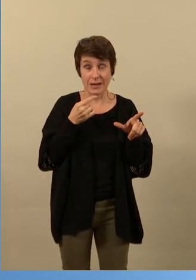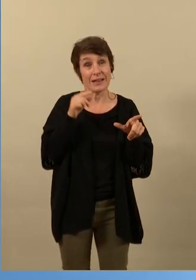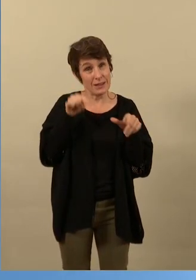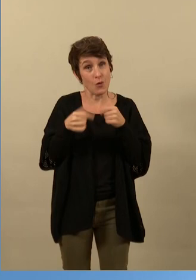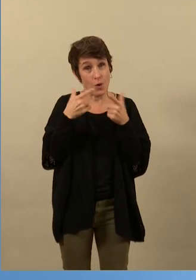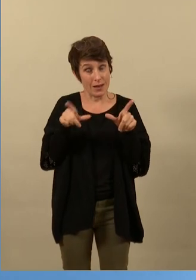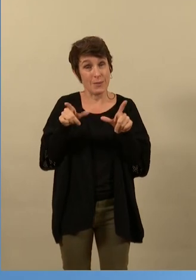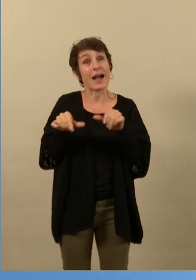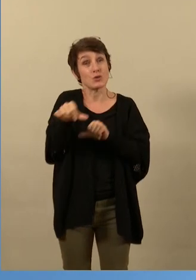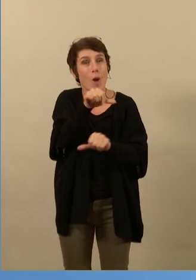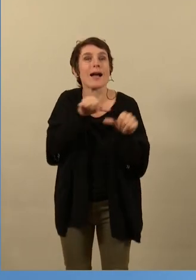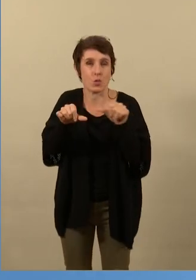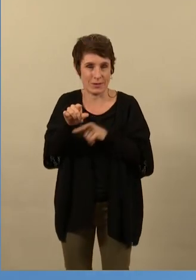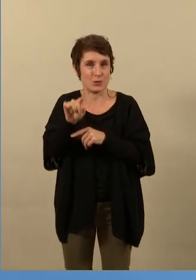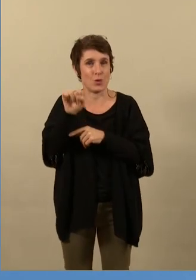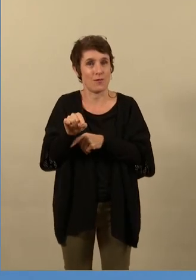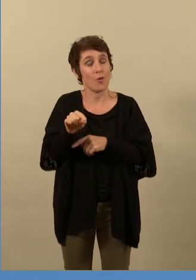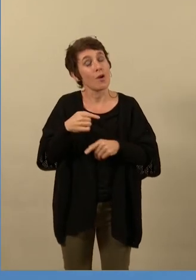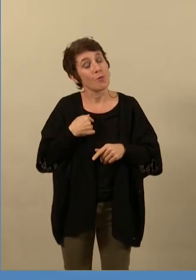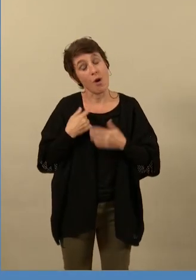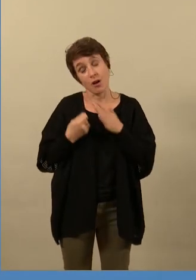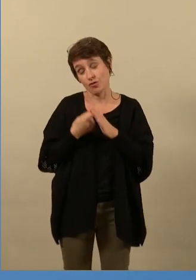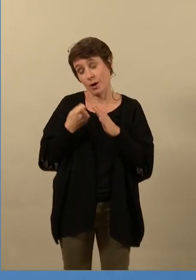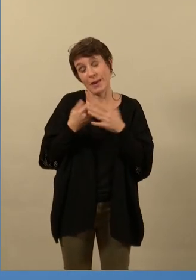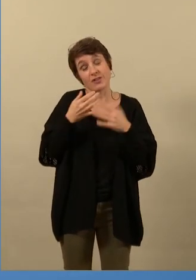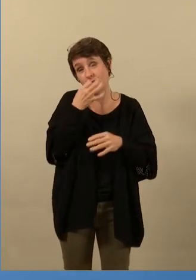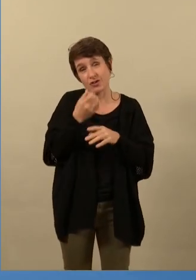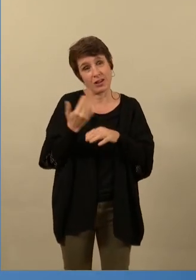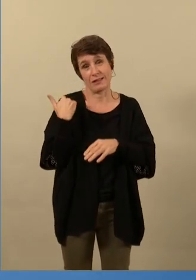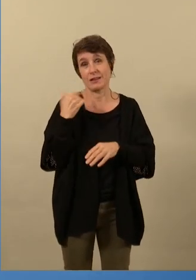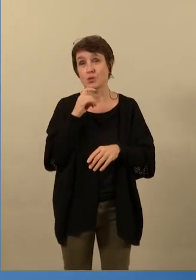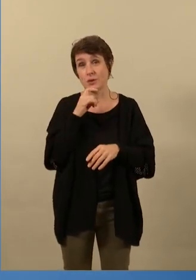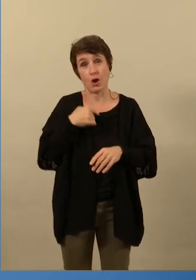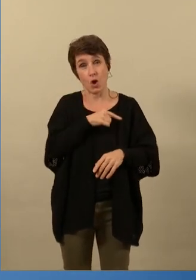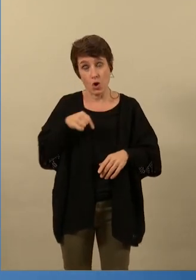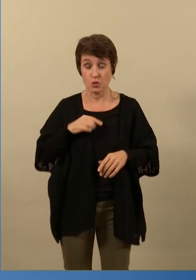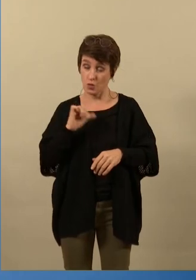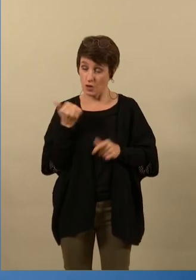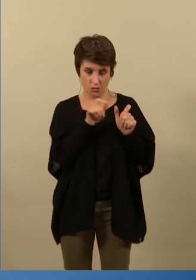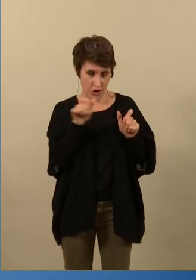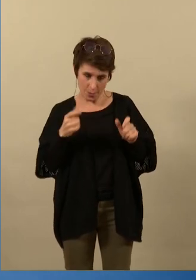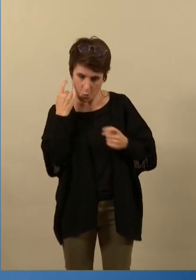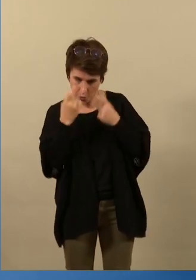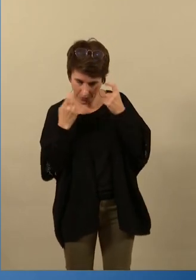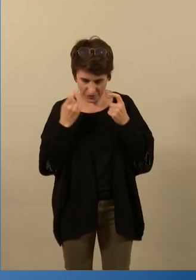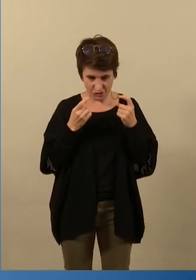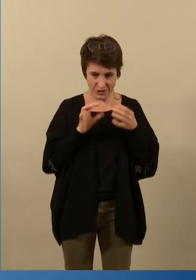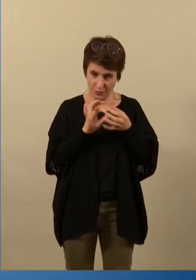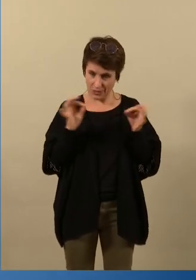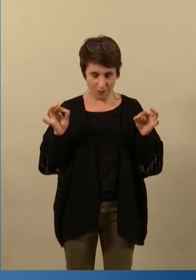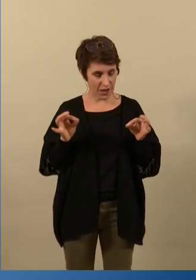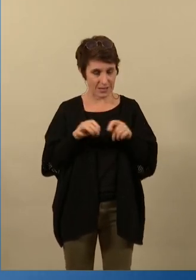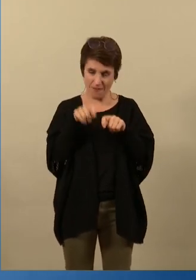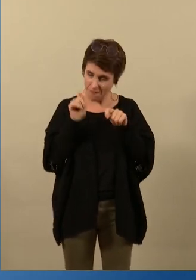et comme je l'ai dit tout à l'heure je me répète peut-être mais on a pesé chaque mot chaque virgule donc nous nous boucherons